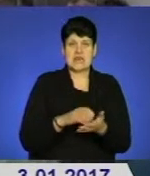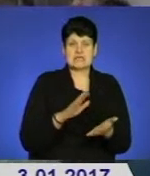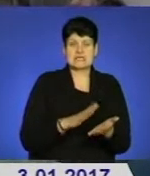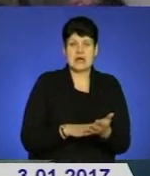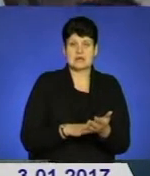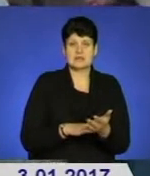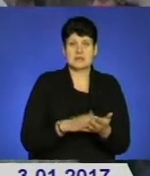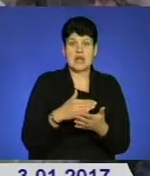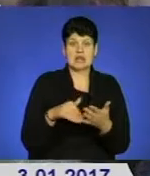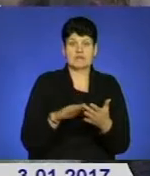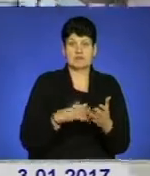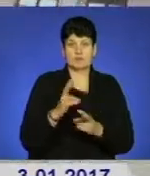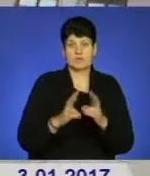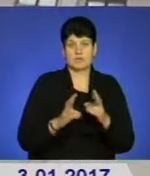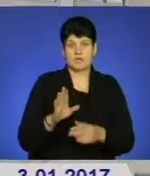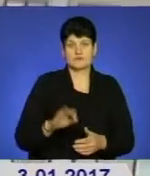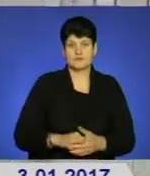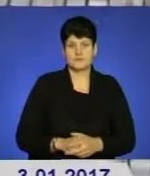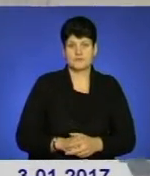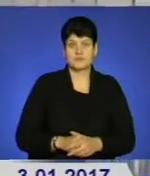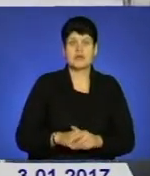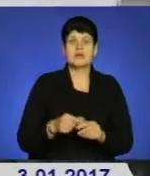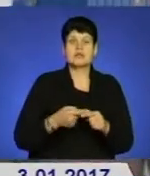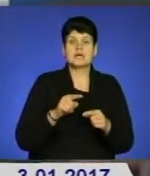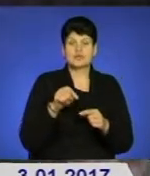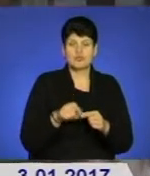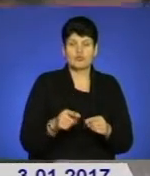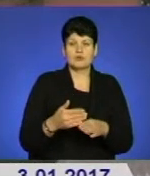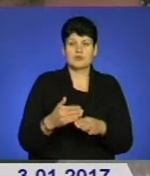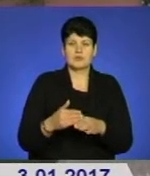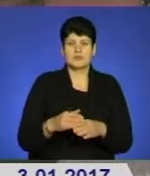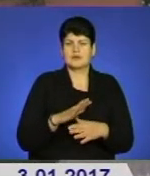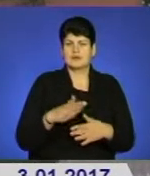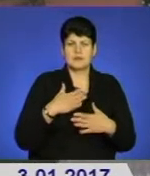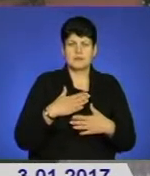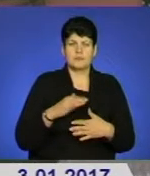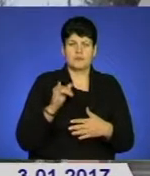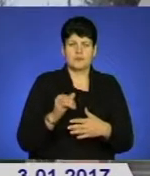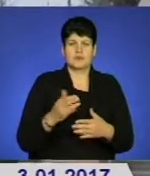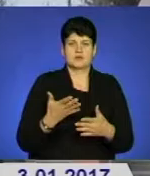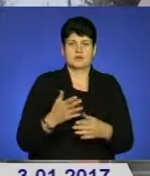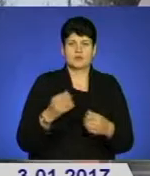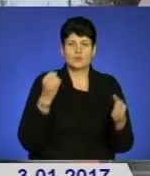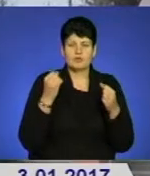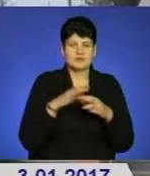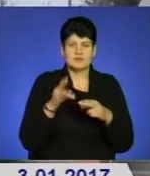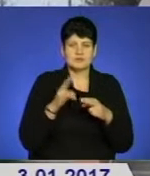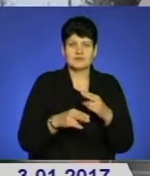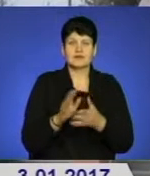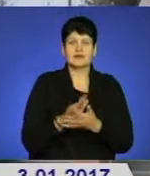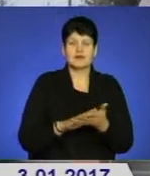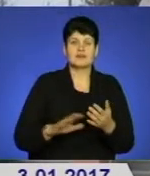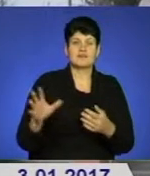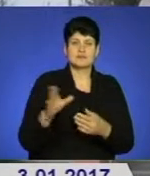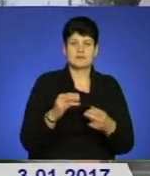і ліквідуй підприємство. На цьому етапі неприємні турботи колишніх підприємців не завершуються. Далі